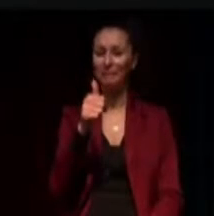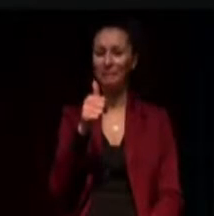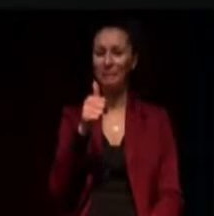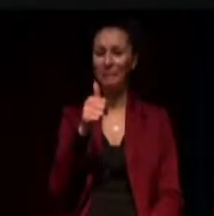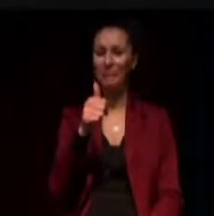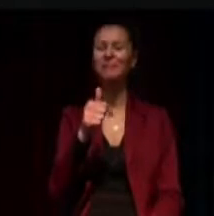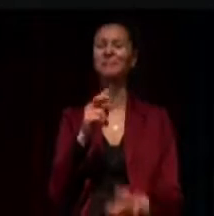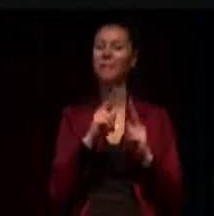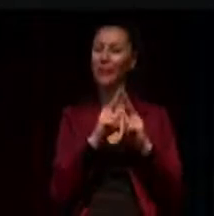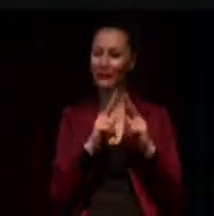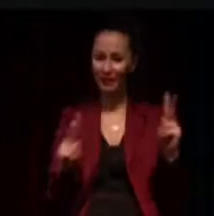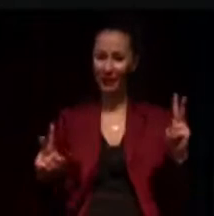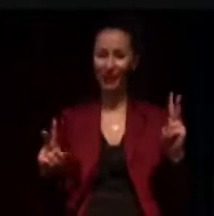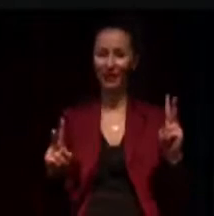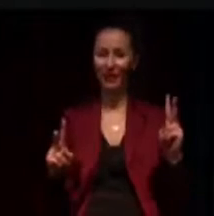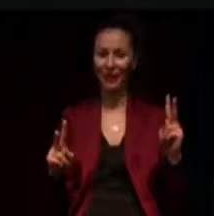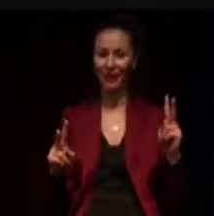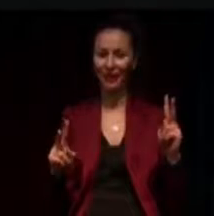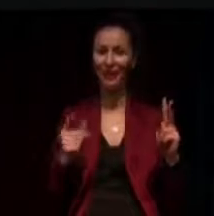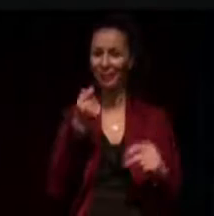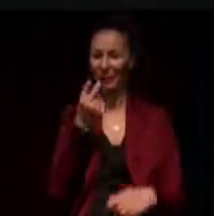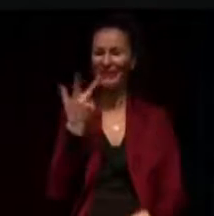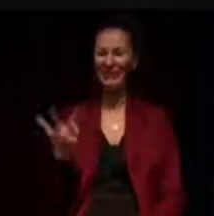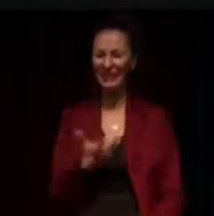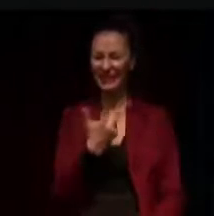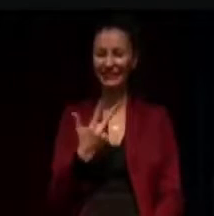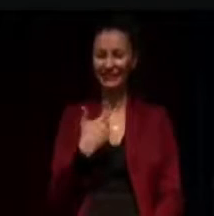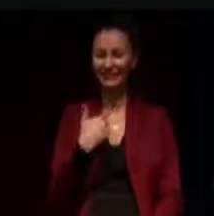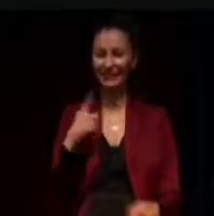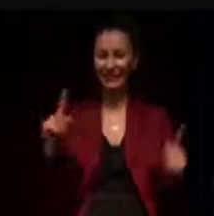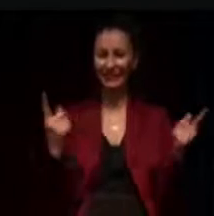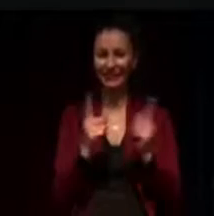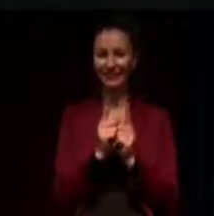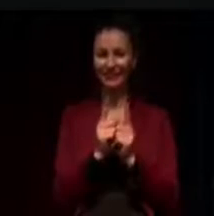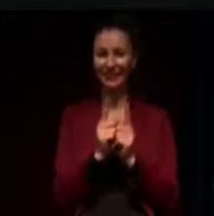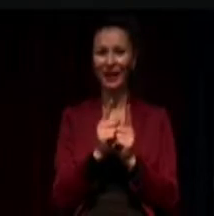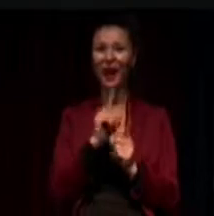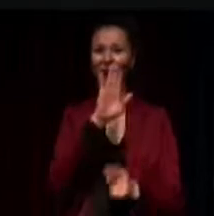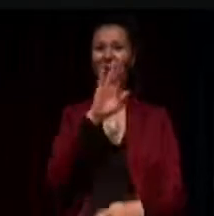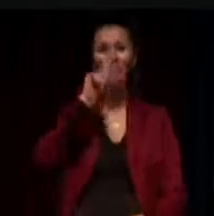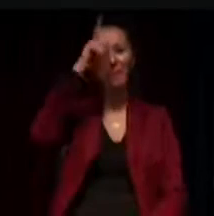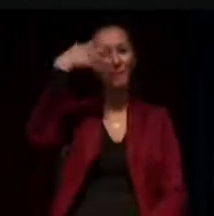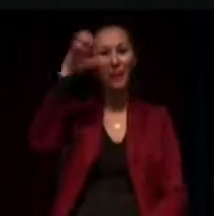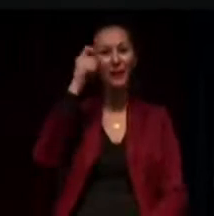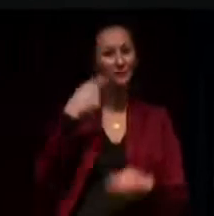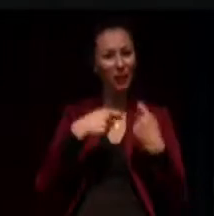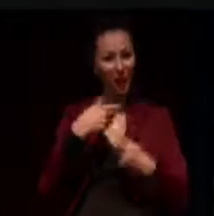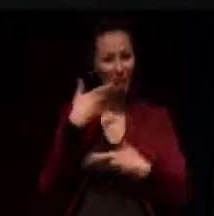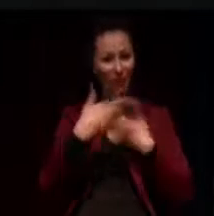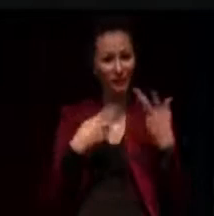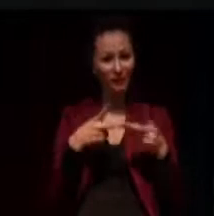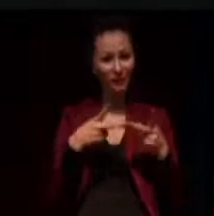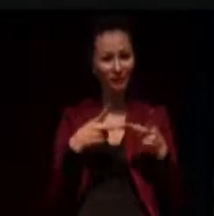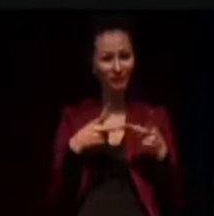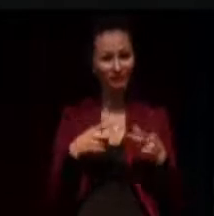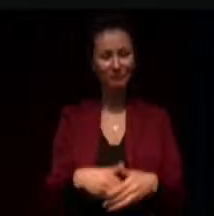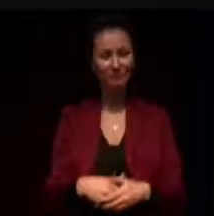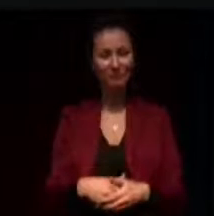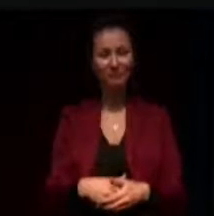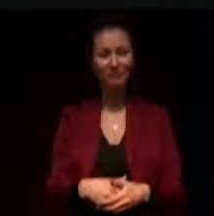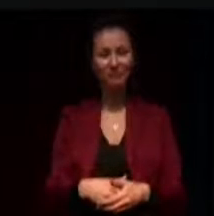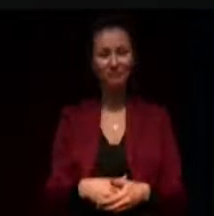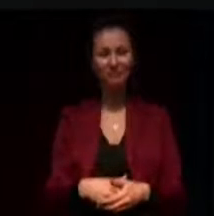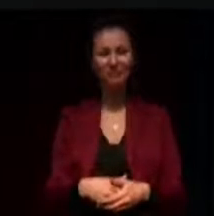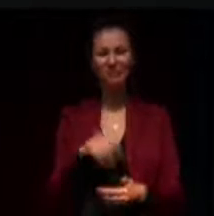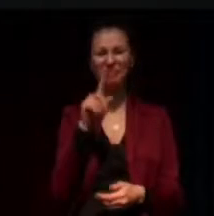sırayla biraz hızlı olarak geçeyim. Değerli bu şeyi anlatıyorduk.